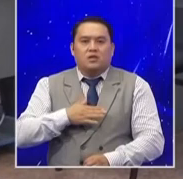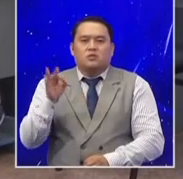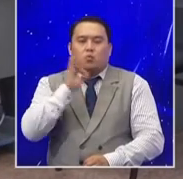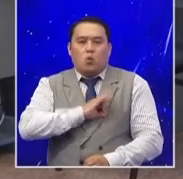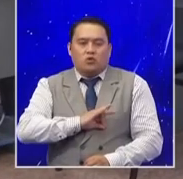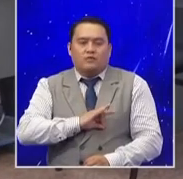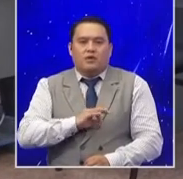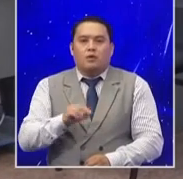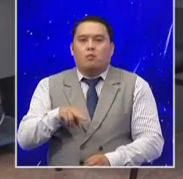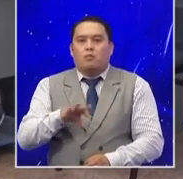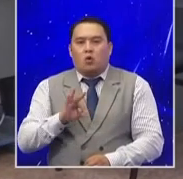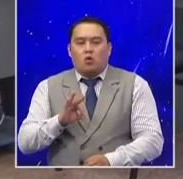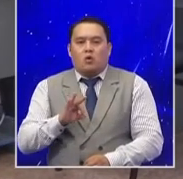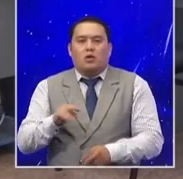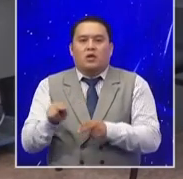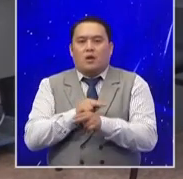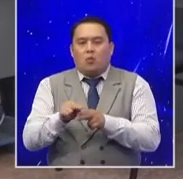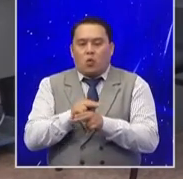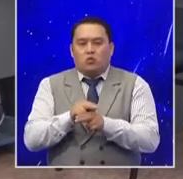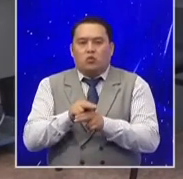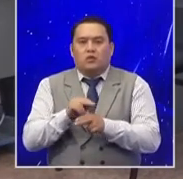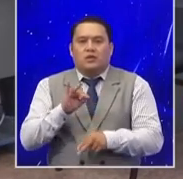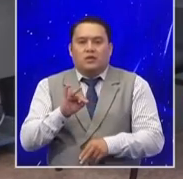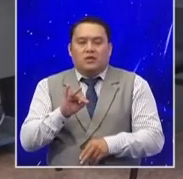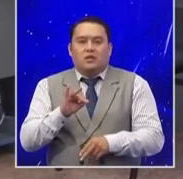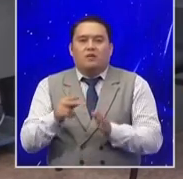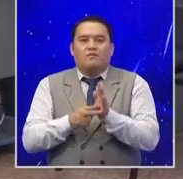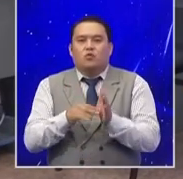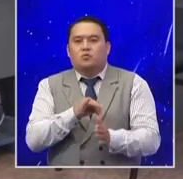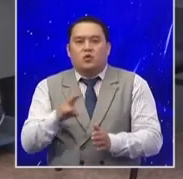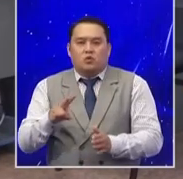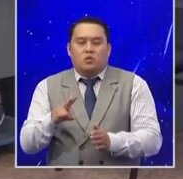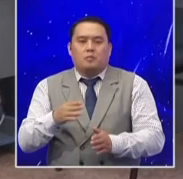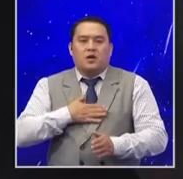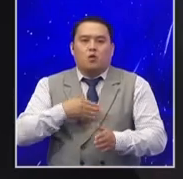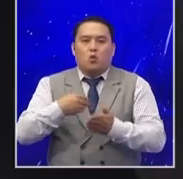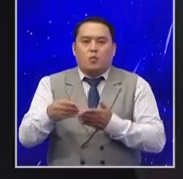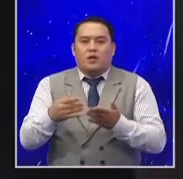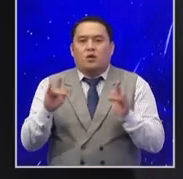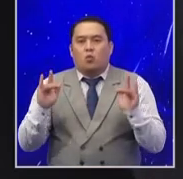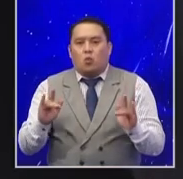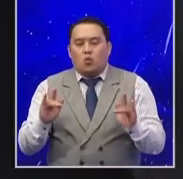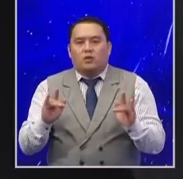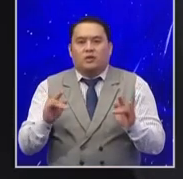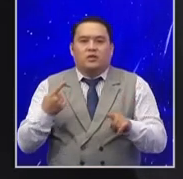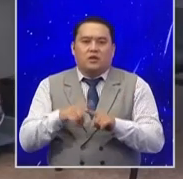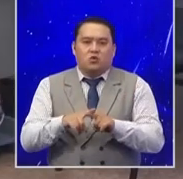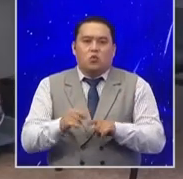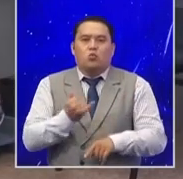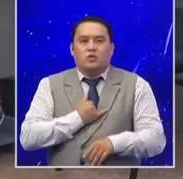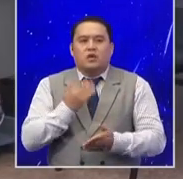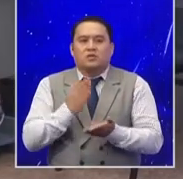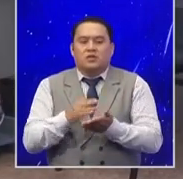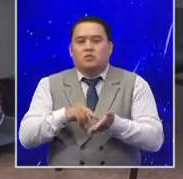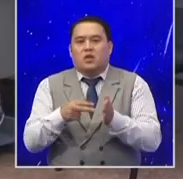освоили по ремонту, текущему ремонту здания, на 8 миллионов тенге мы приобрели мебель, оргтехнику, вот это все. Но есть у нас еще